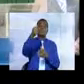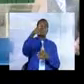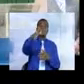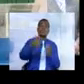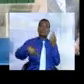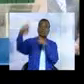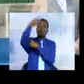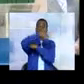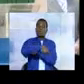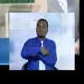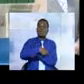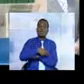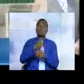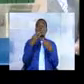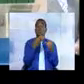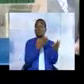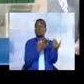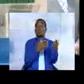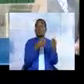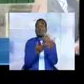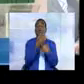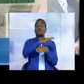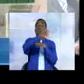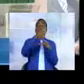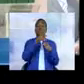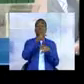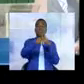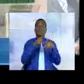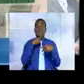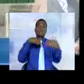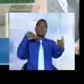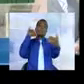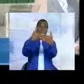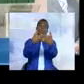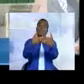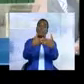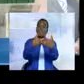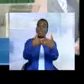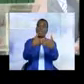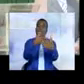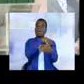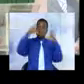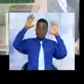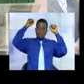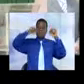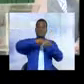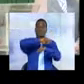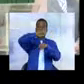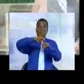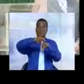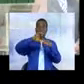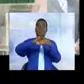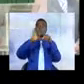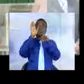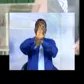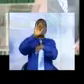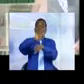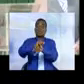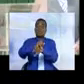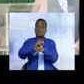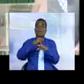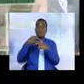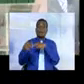2013, jour tant attendu par toutes les populations, est arrivé. Et le président de la République de Côte d'Ivoire